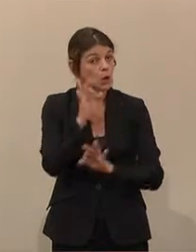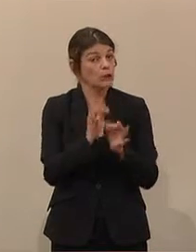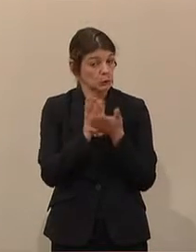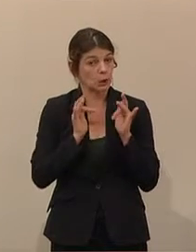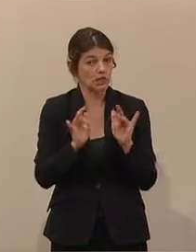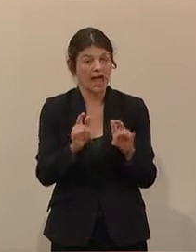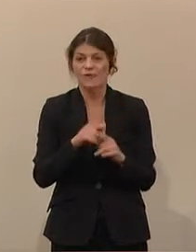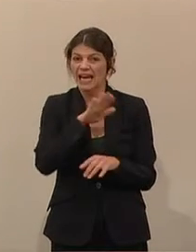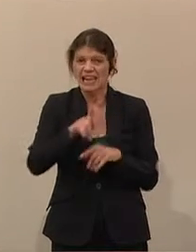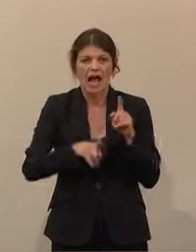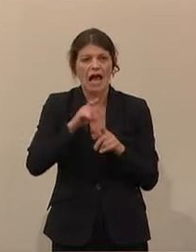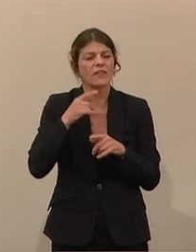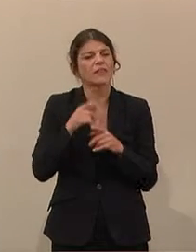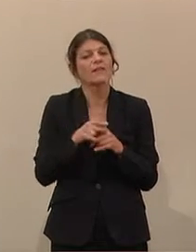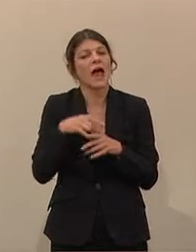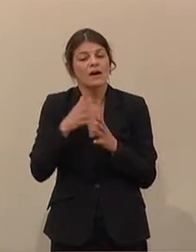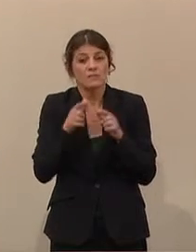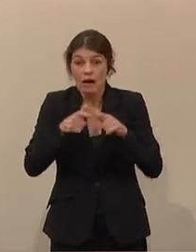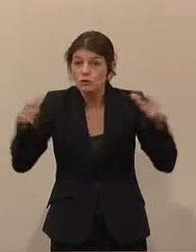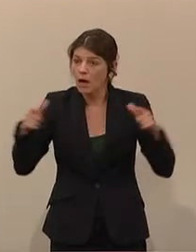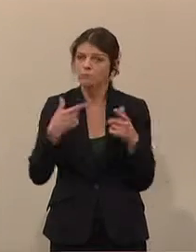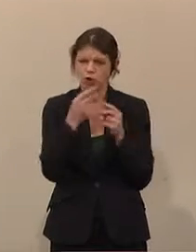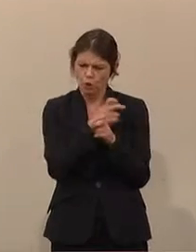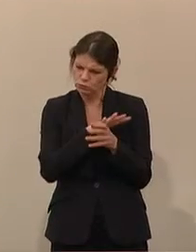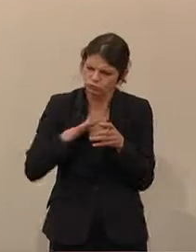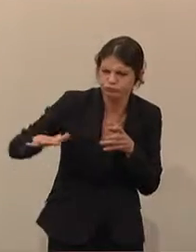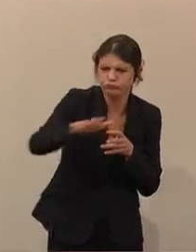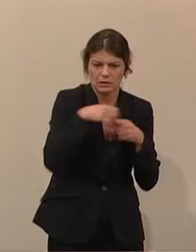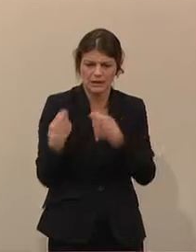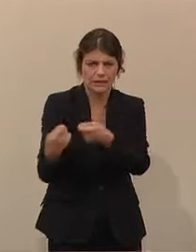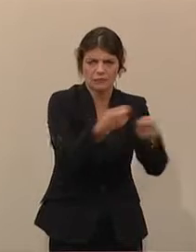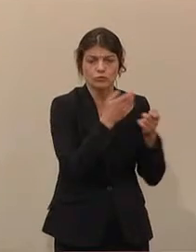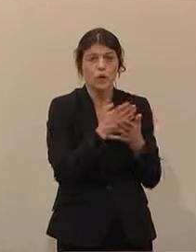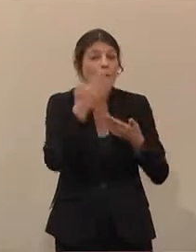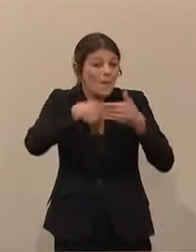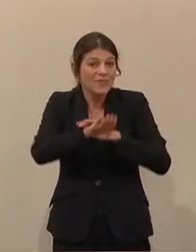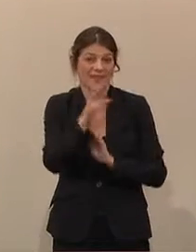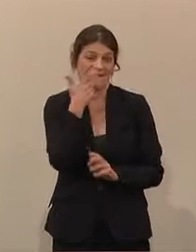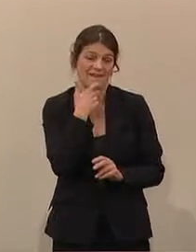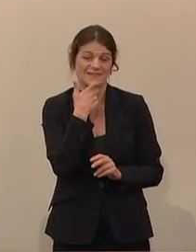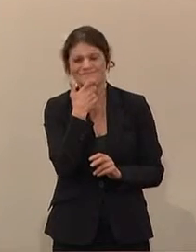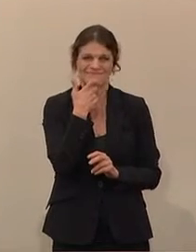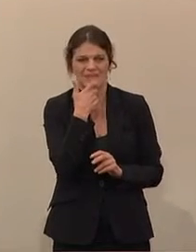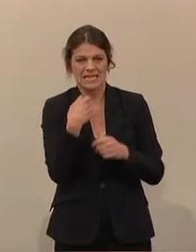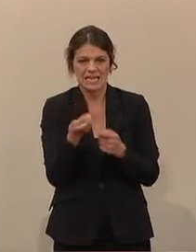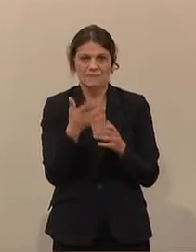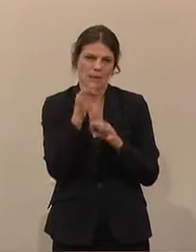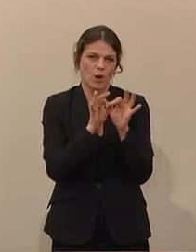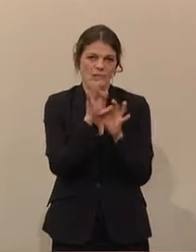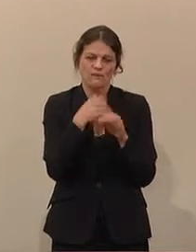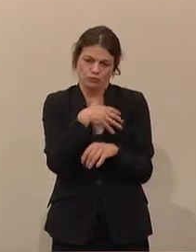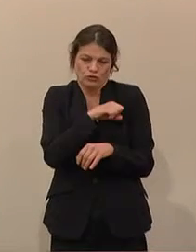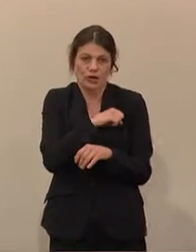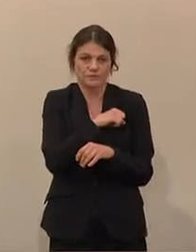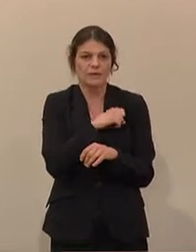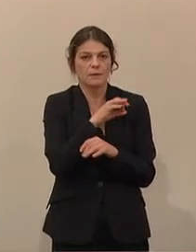96 bis 98% beim Kindergartenausbau. Wir sind da flächendeckend, aber bei den unter Dreijährigen gibt es noch ein paar Prozente zu erfüllen, bis